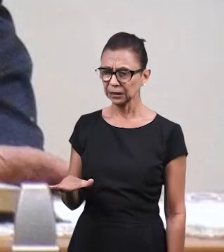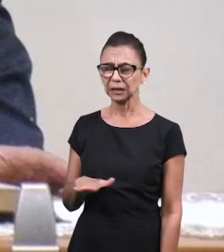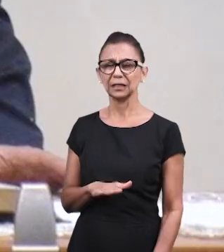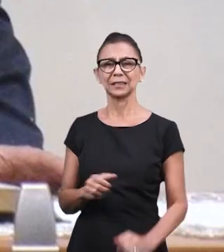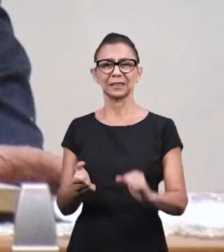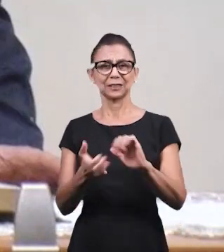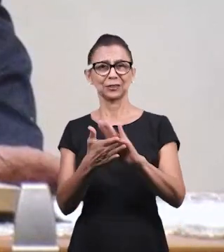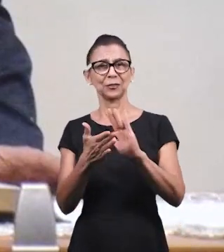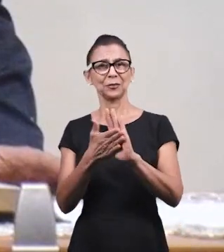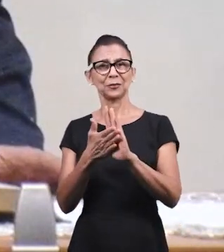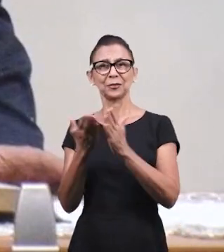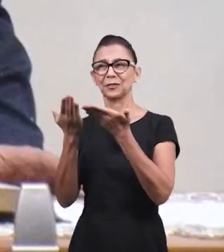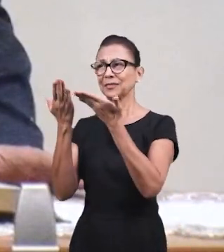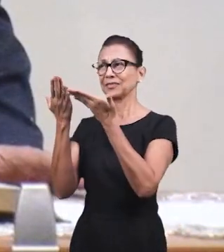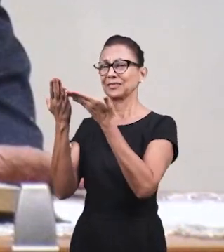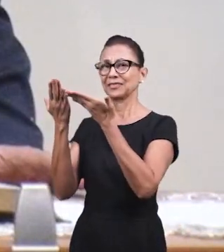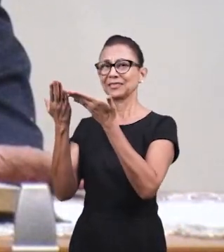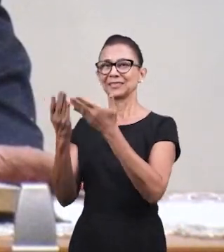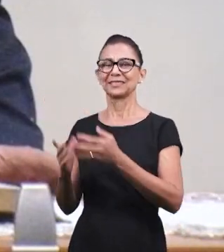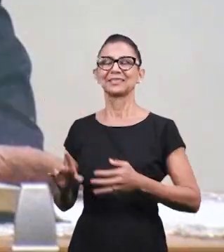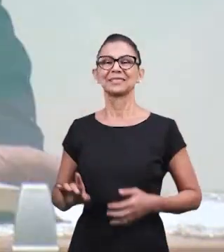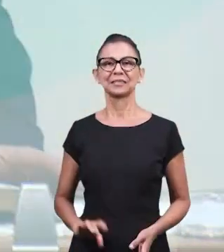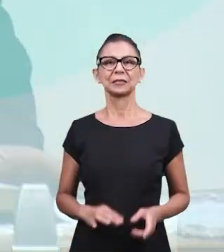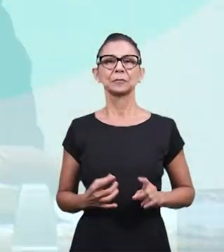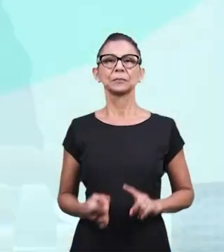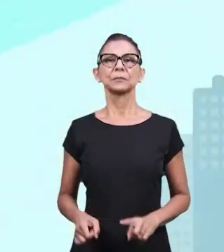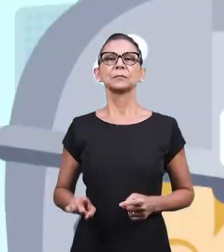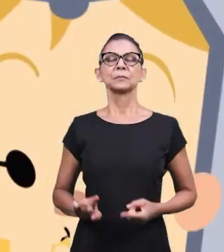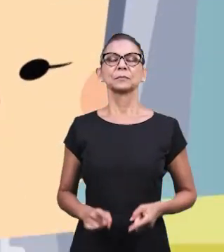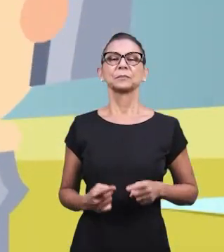давайте петь вместе с нашими детьми